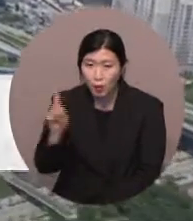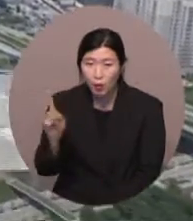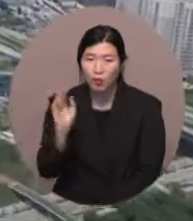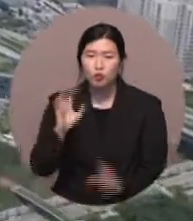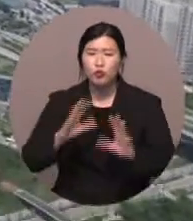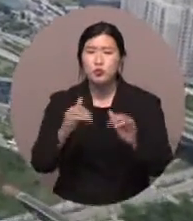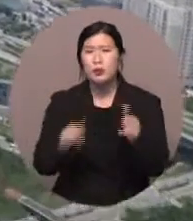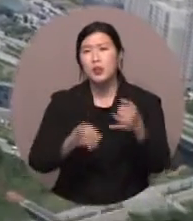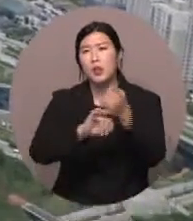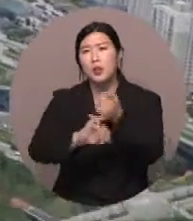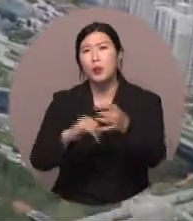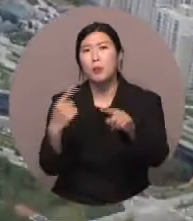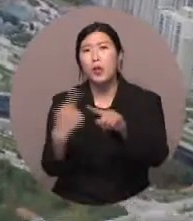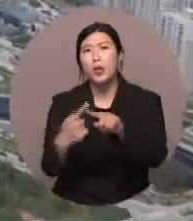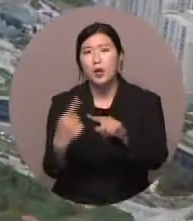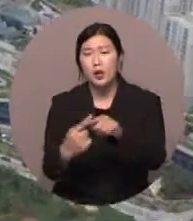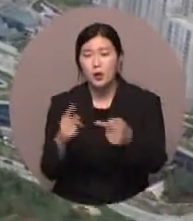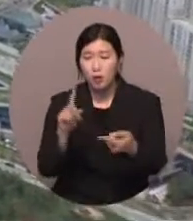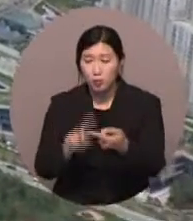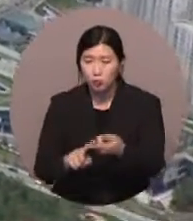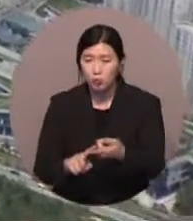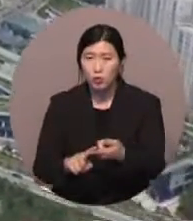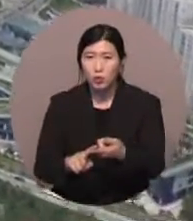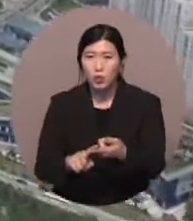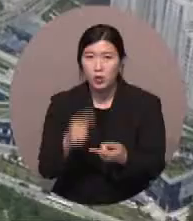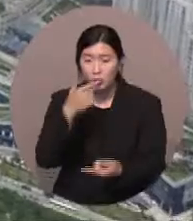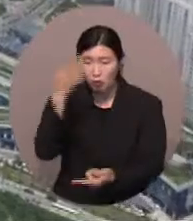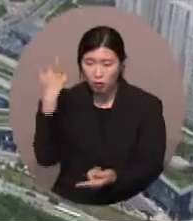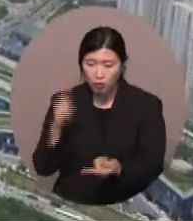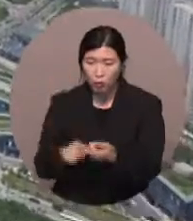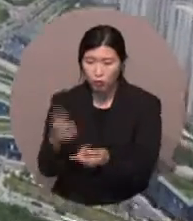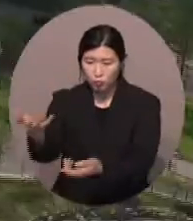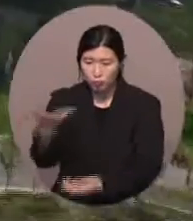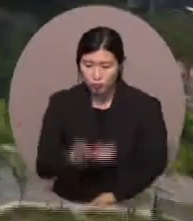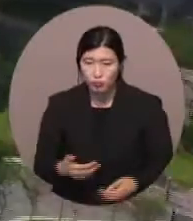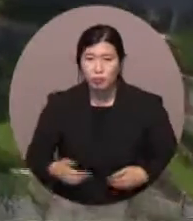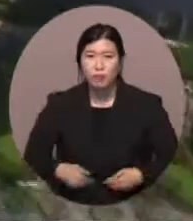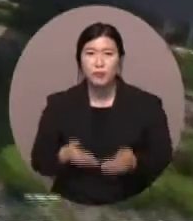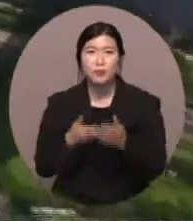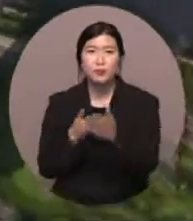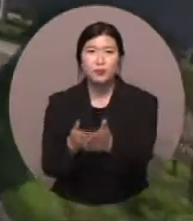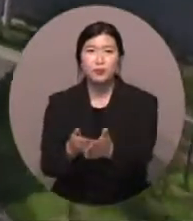약속인만큼 정부 사과와 함께 원한 대로 추진되어야 한다고 강조했습니다